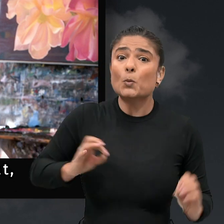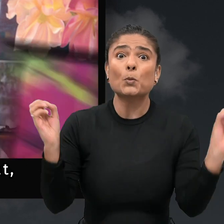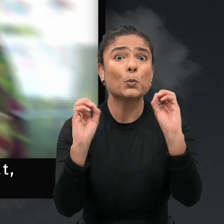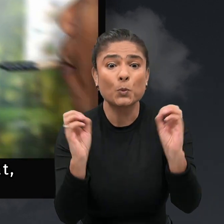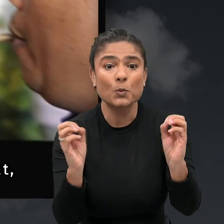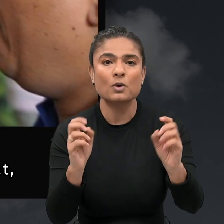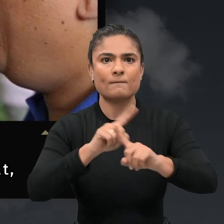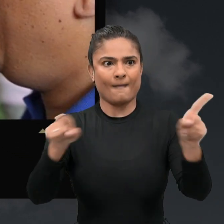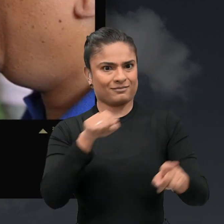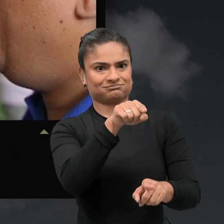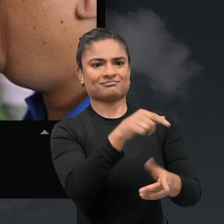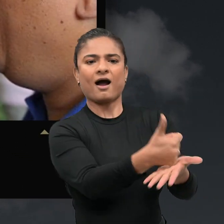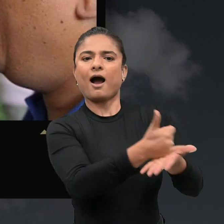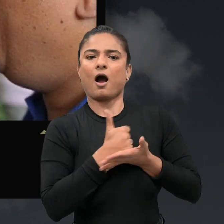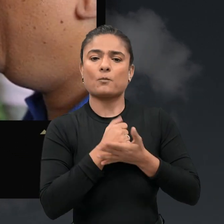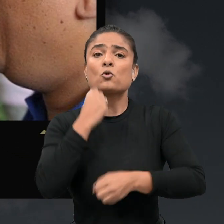het geen inkomste gehad nie.